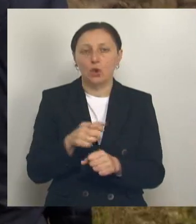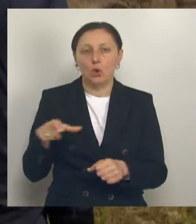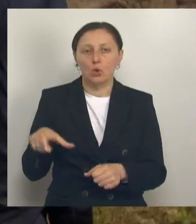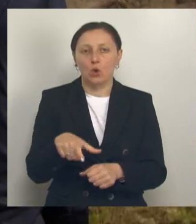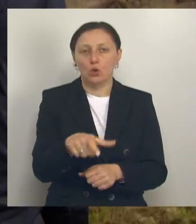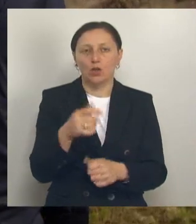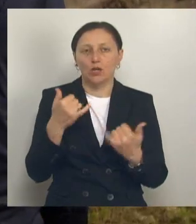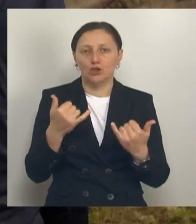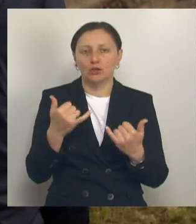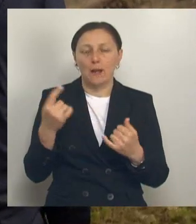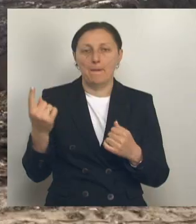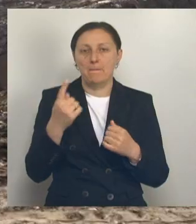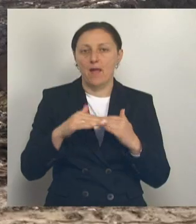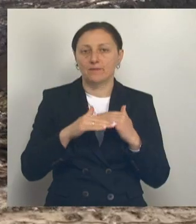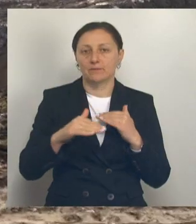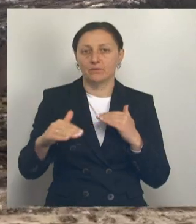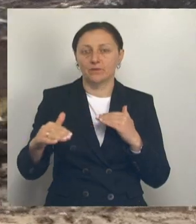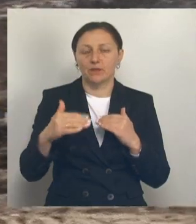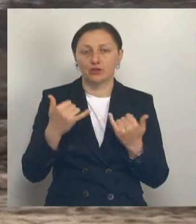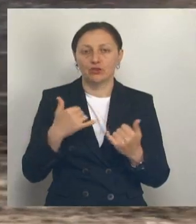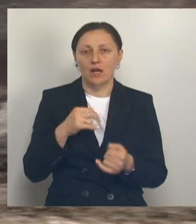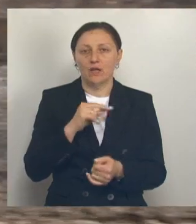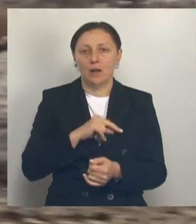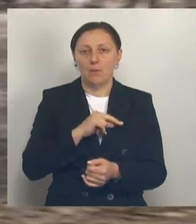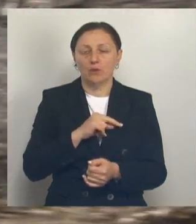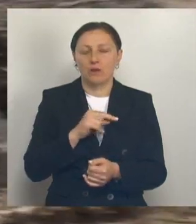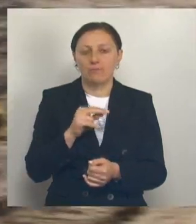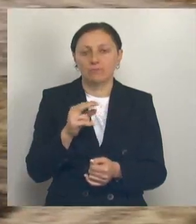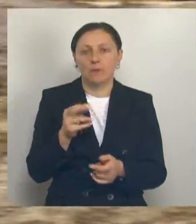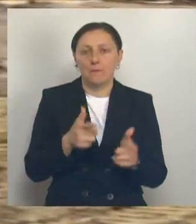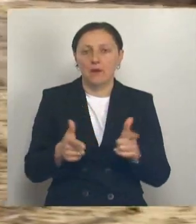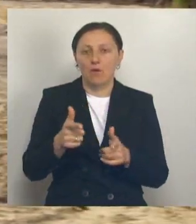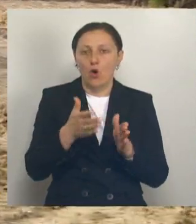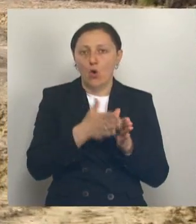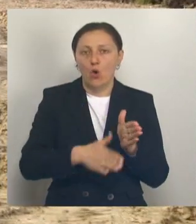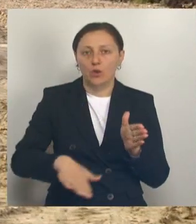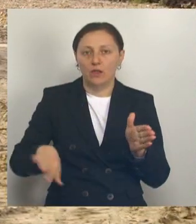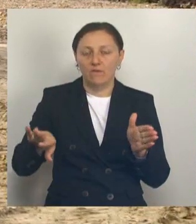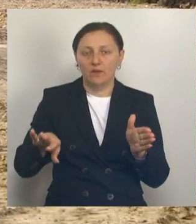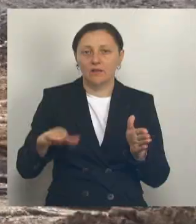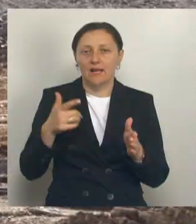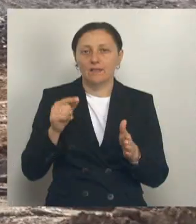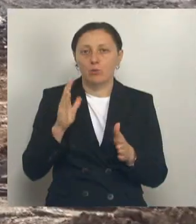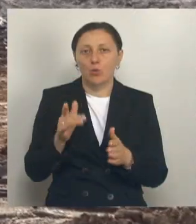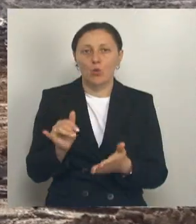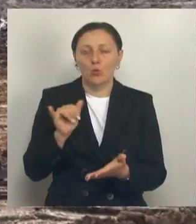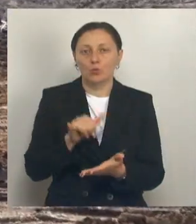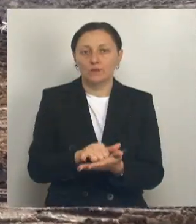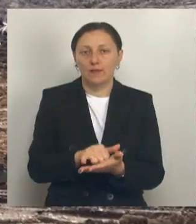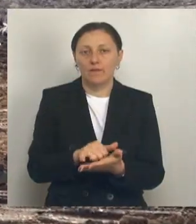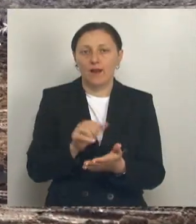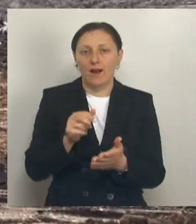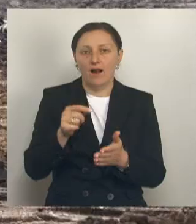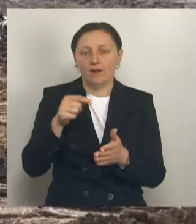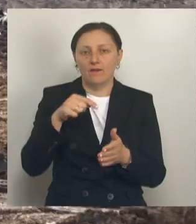происходит формирование первого блина полигона также Мы работаем по подготовке котлована под резервуары где будет установлены можно сказать как